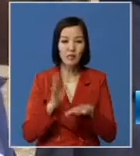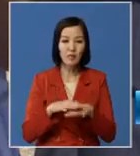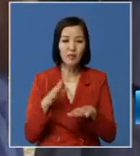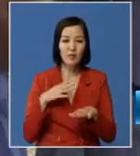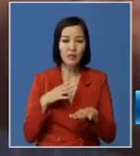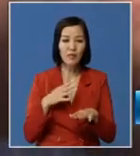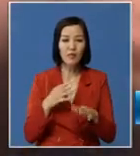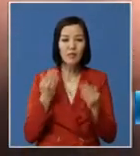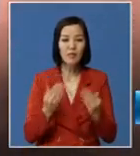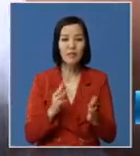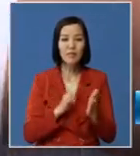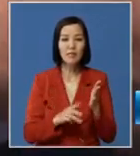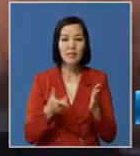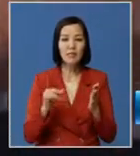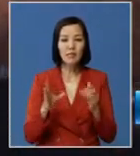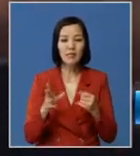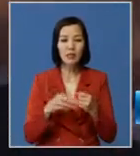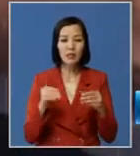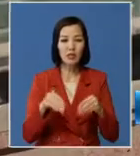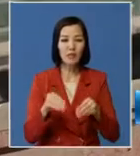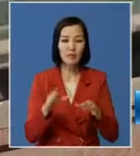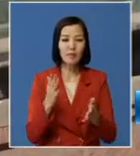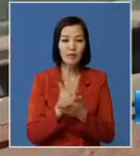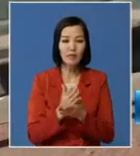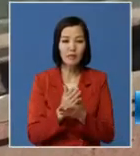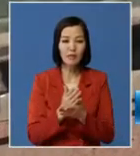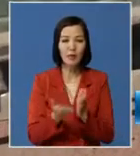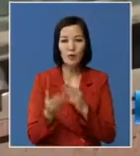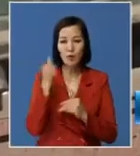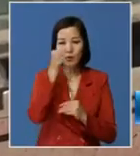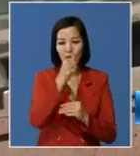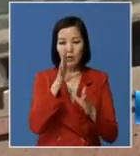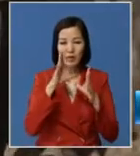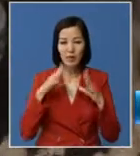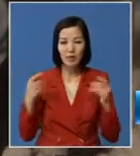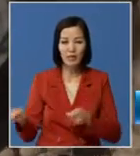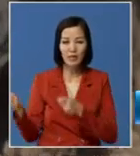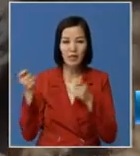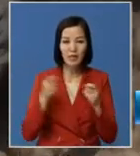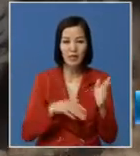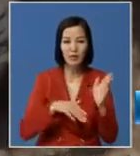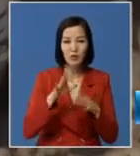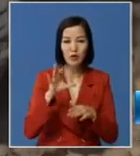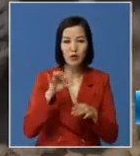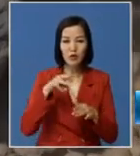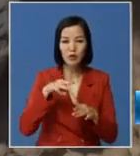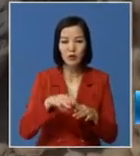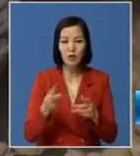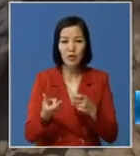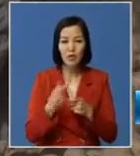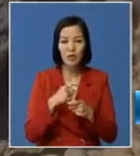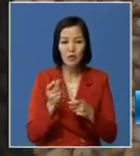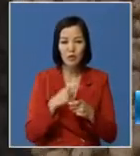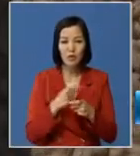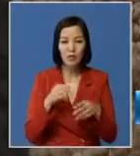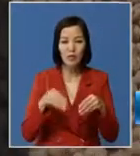Биыл әупірімдеп 80 гектар егістікті игеріп отыр. Септені өткен жылы Голландиядан әкелінген жоғары сортты Санте Агрия